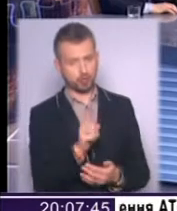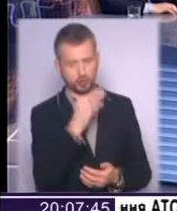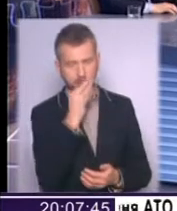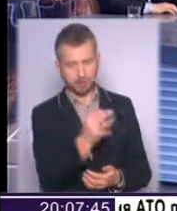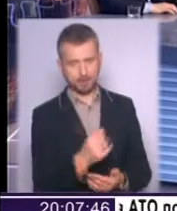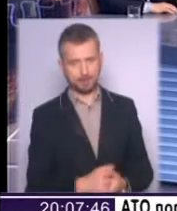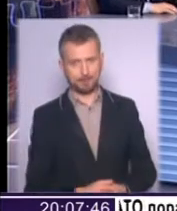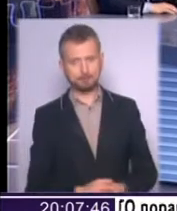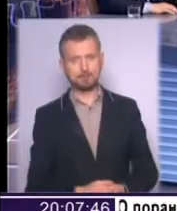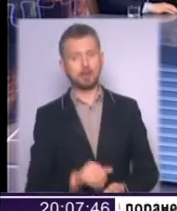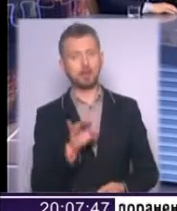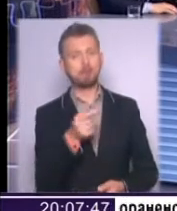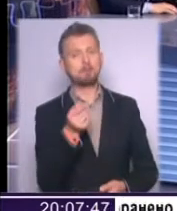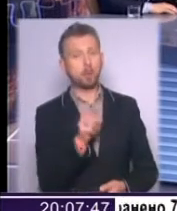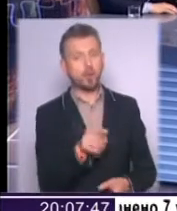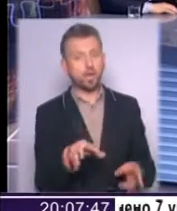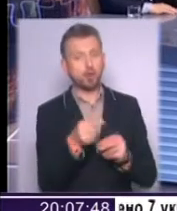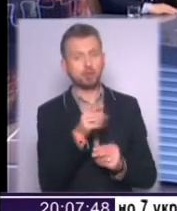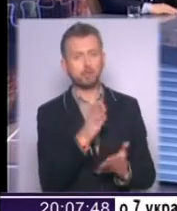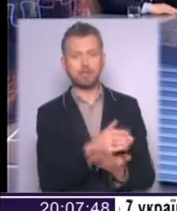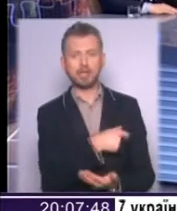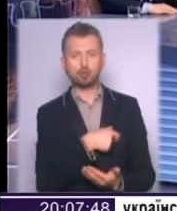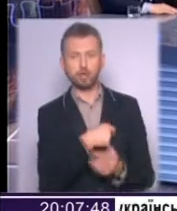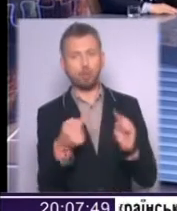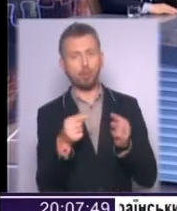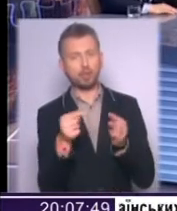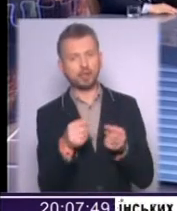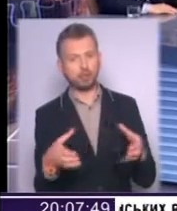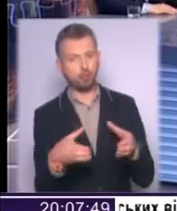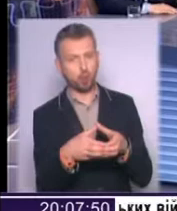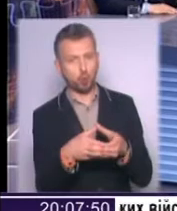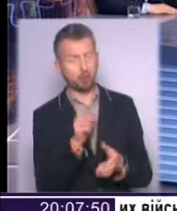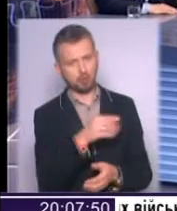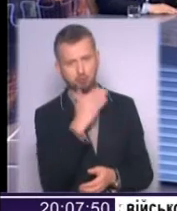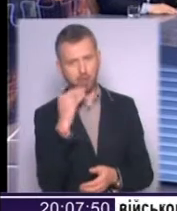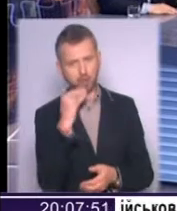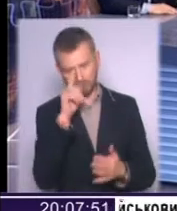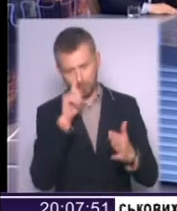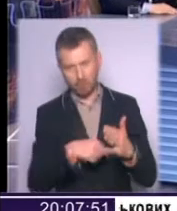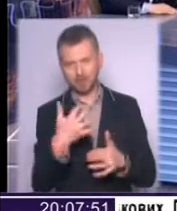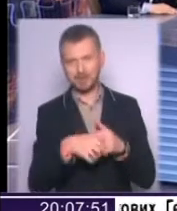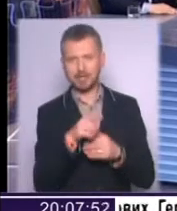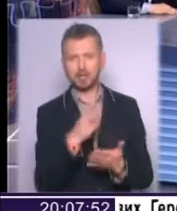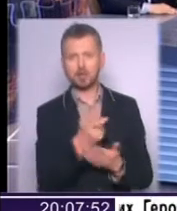Я хочу вам сказати. Про те, разом з тим, є депутати опозиційного блоку, їх там багато, і повірте, серед них є